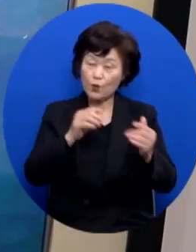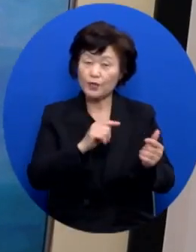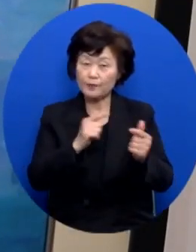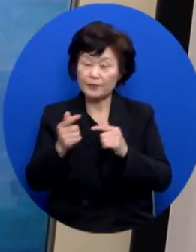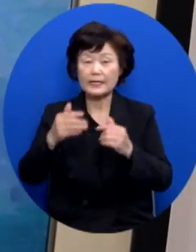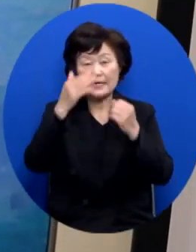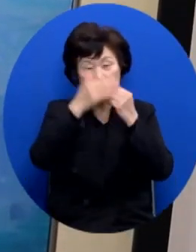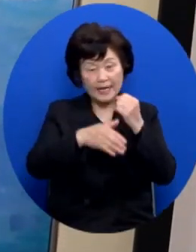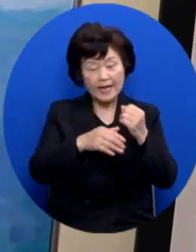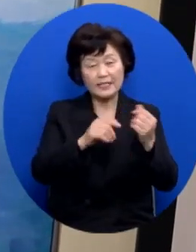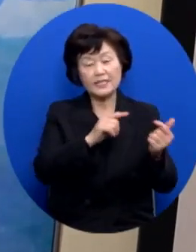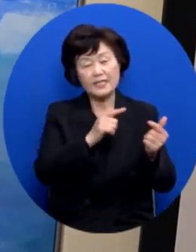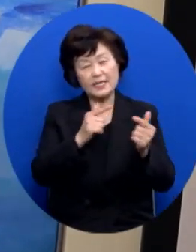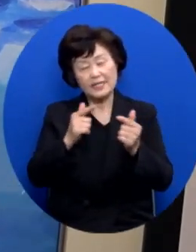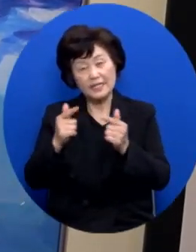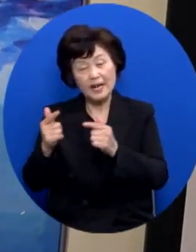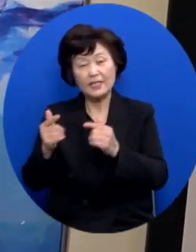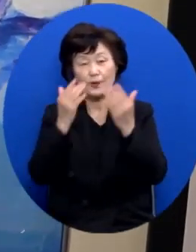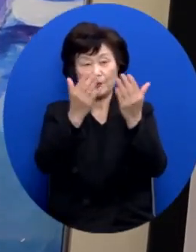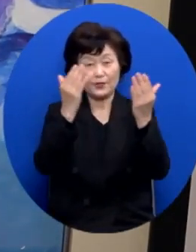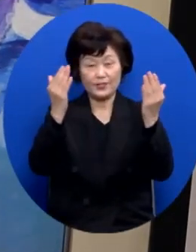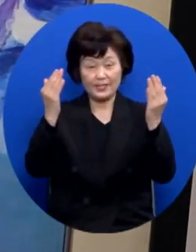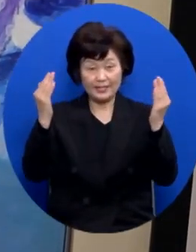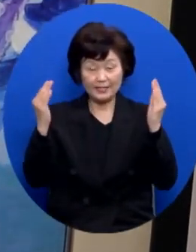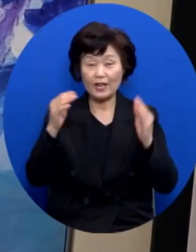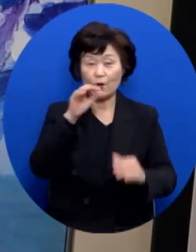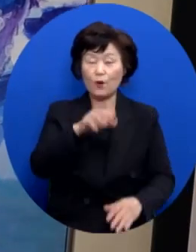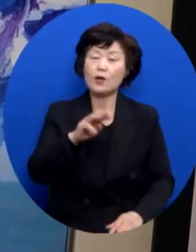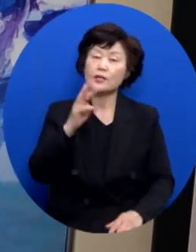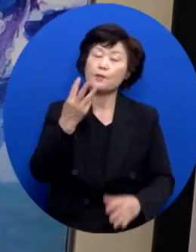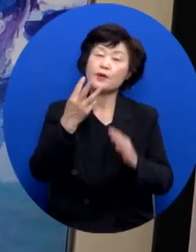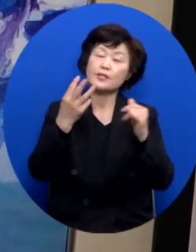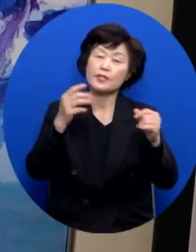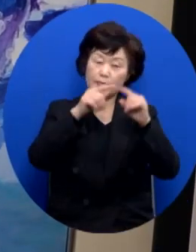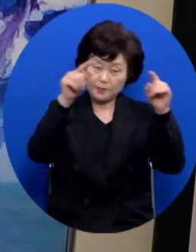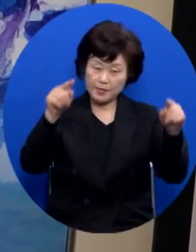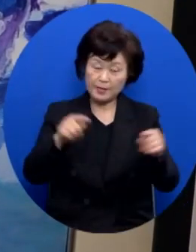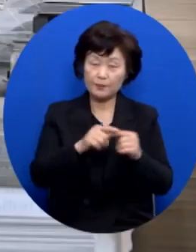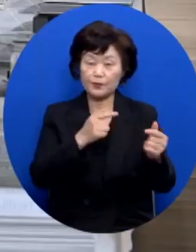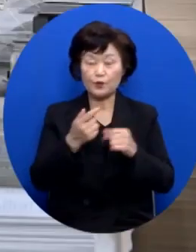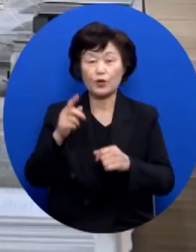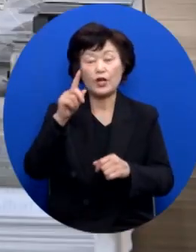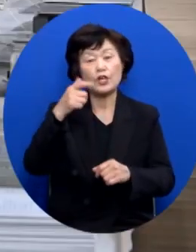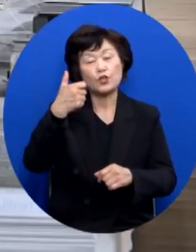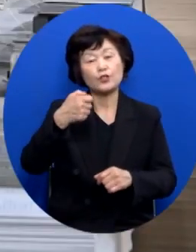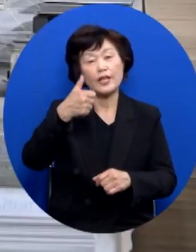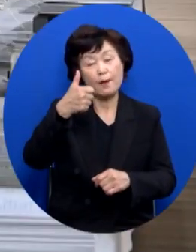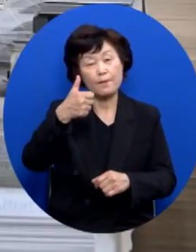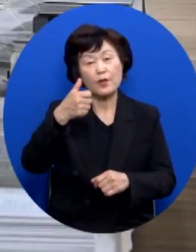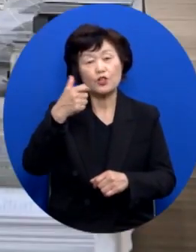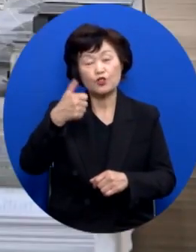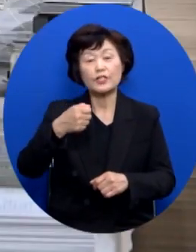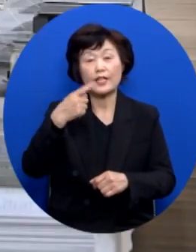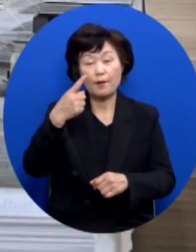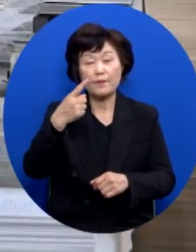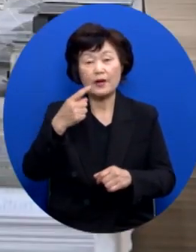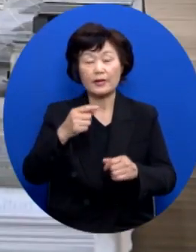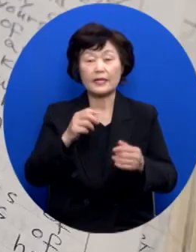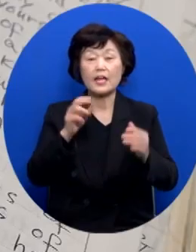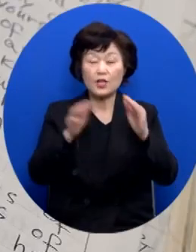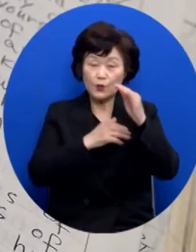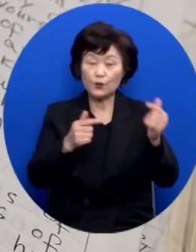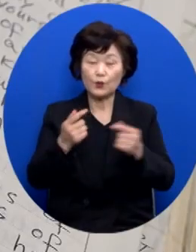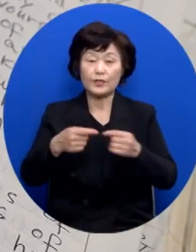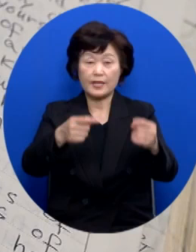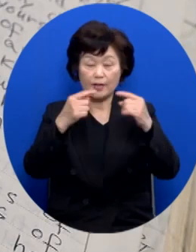사진 공회전으로 나누어 전시된 예술제에는 300여점의 작품과 쉰 한 명의 성도가 참여한 성경 필사 도